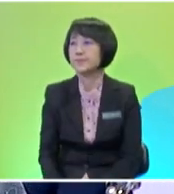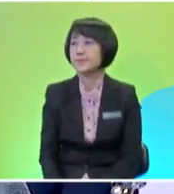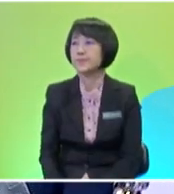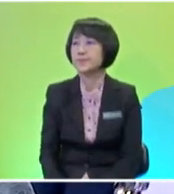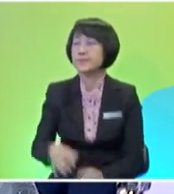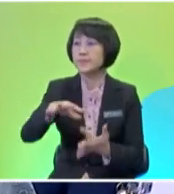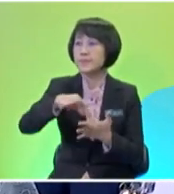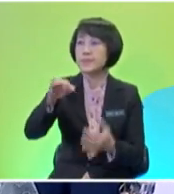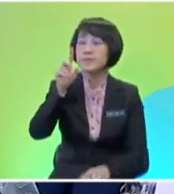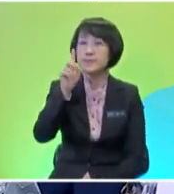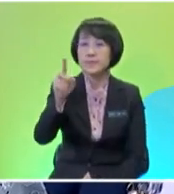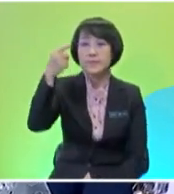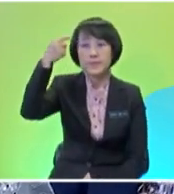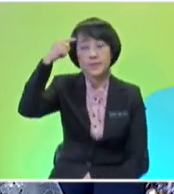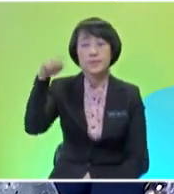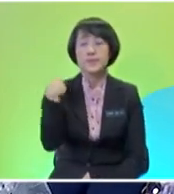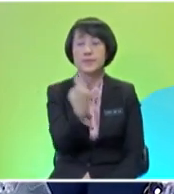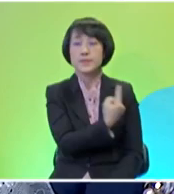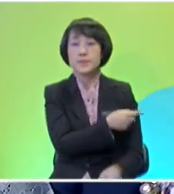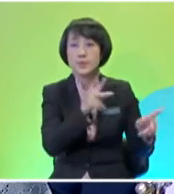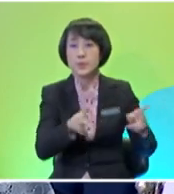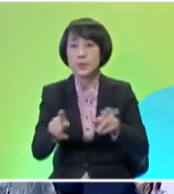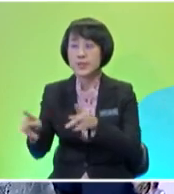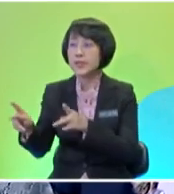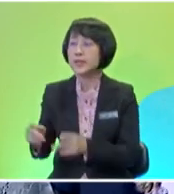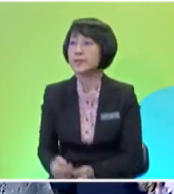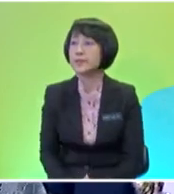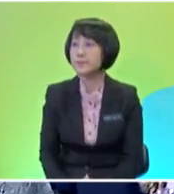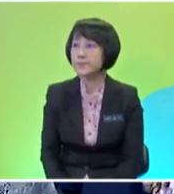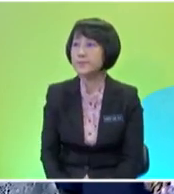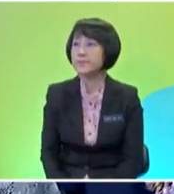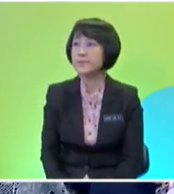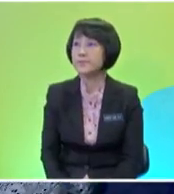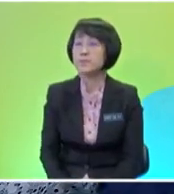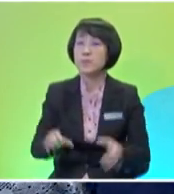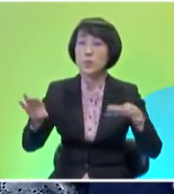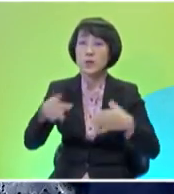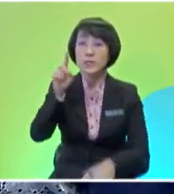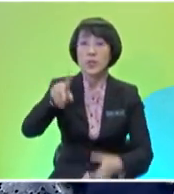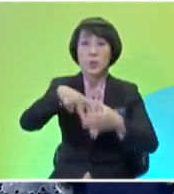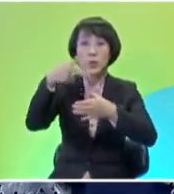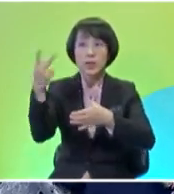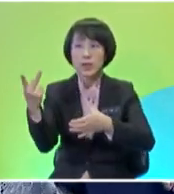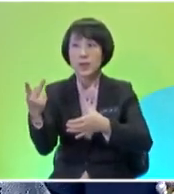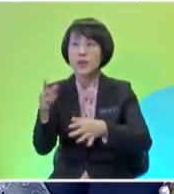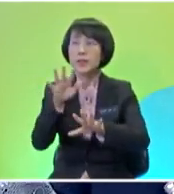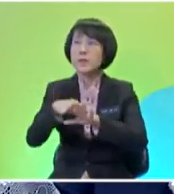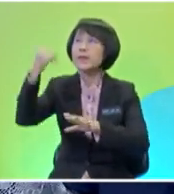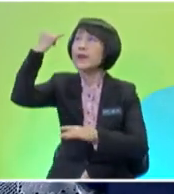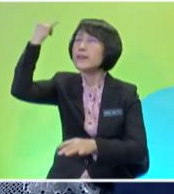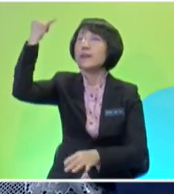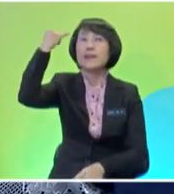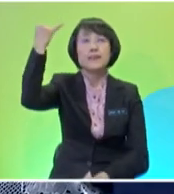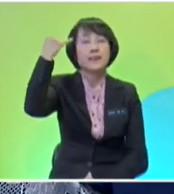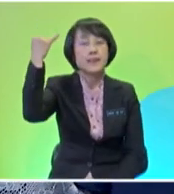kita punya projek. Macam kita buat produk di luar, orang di luar pun dia nak buat produk sesuatu produk, memang dia akan banyak idea yang dihasilkan.